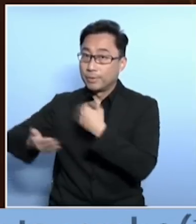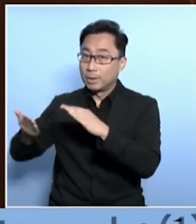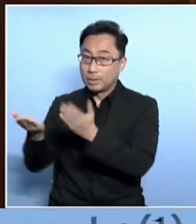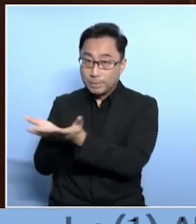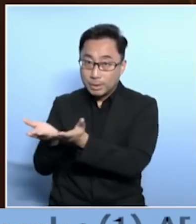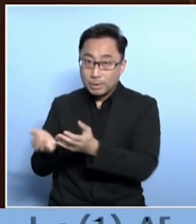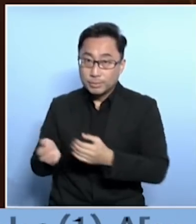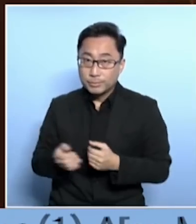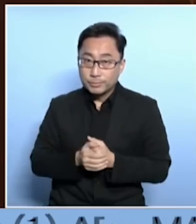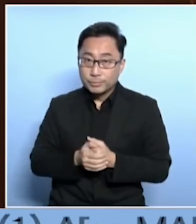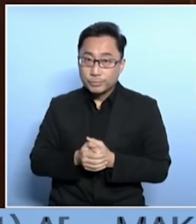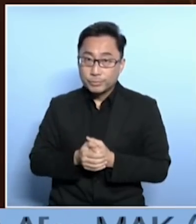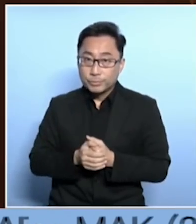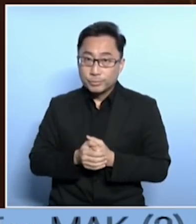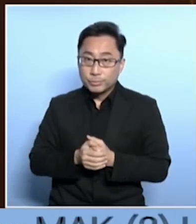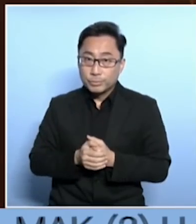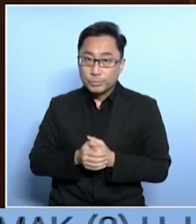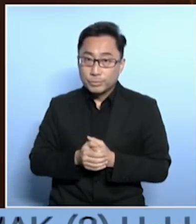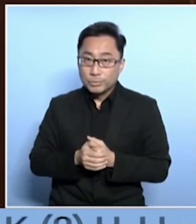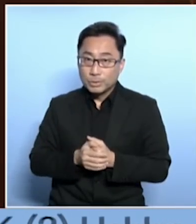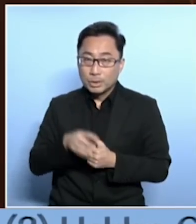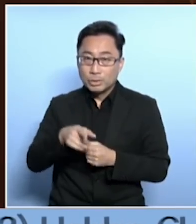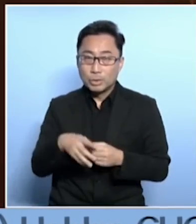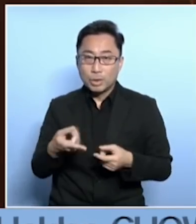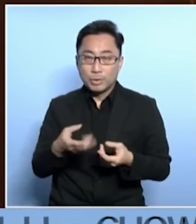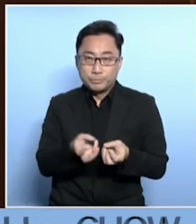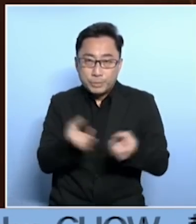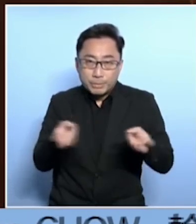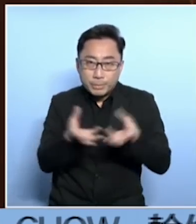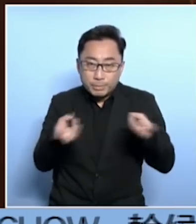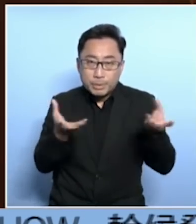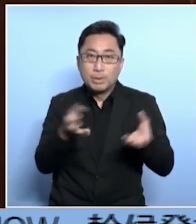應該是擴大伸延過去批評主席。 多謝代理主席。